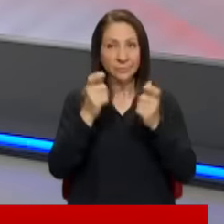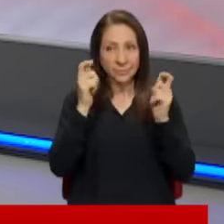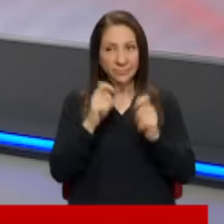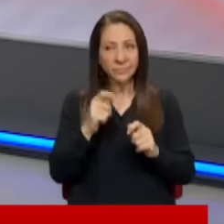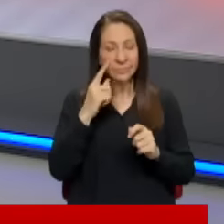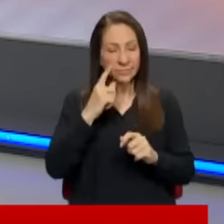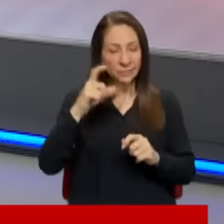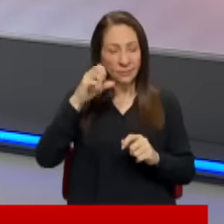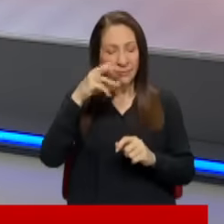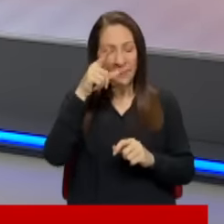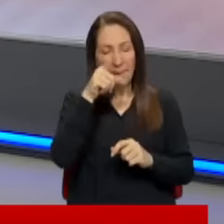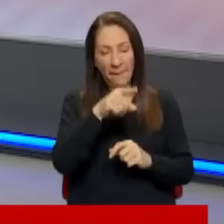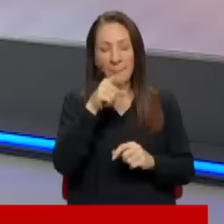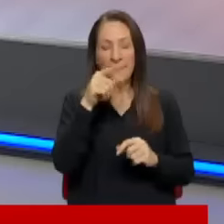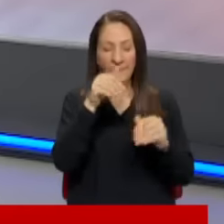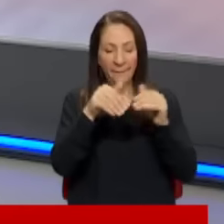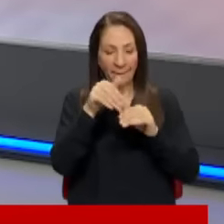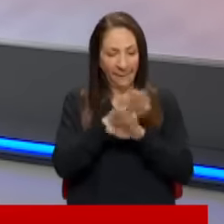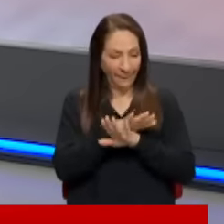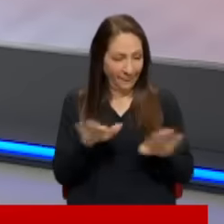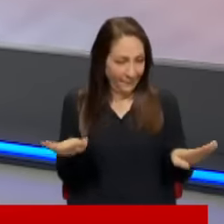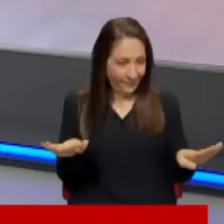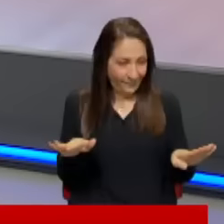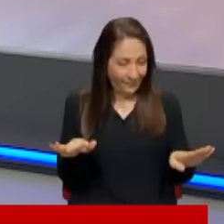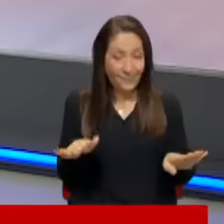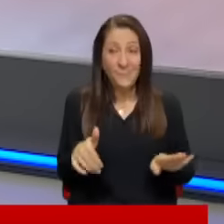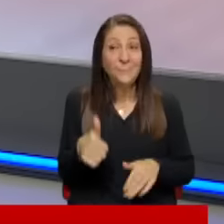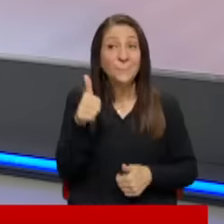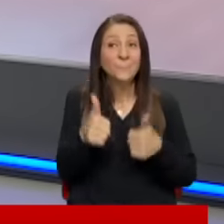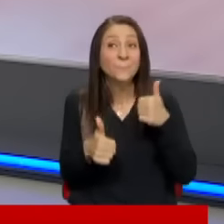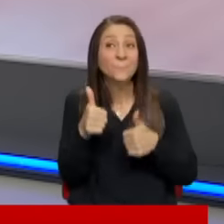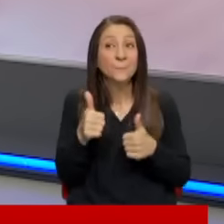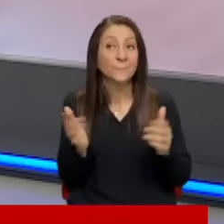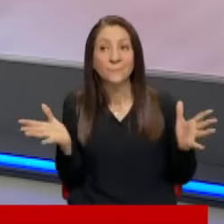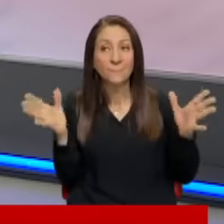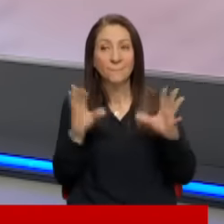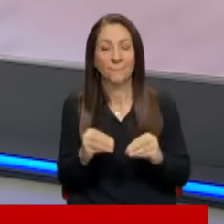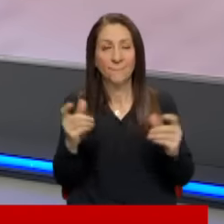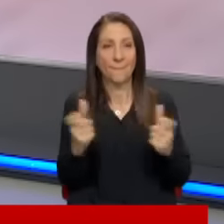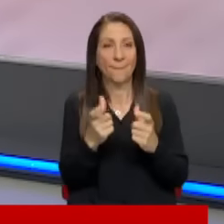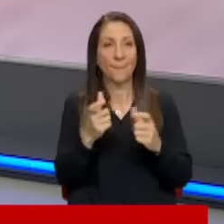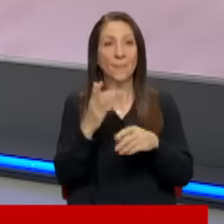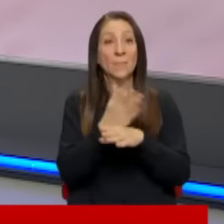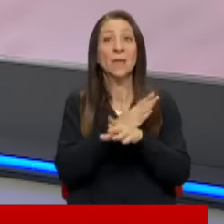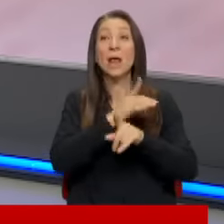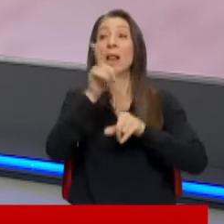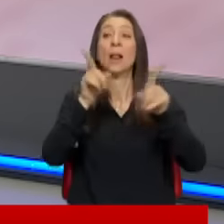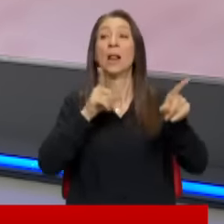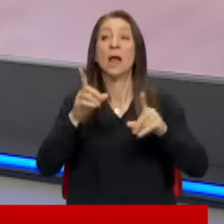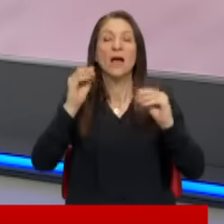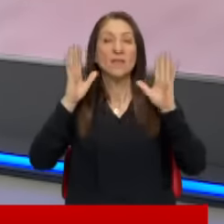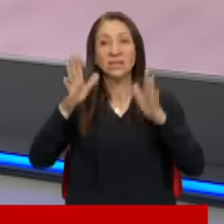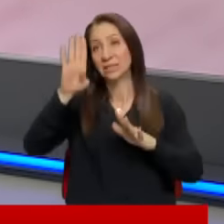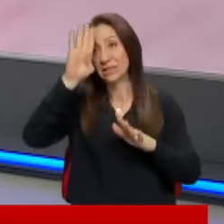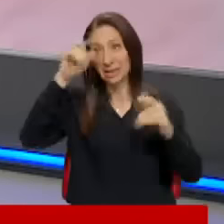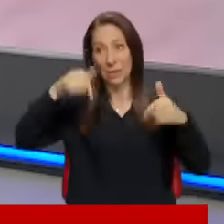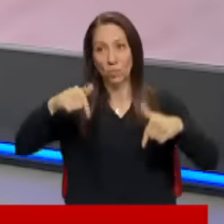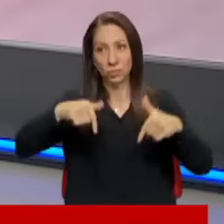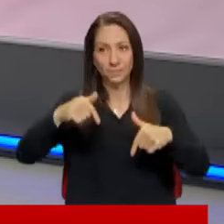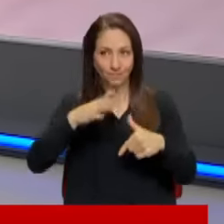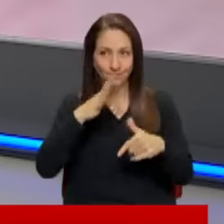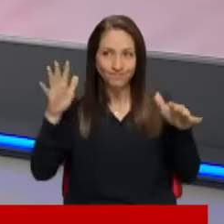yapacak Cumhurbaşkanı Erdoğan. İşte seçim tamamlandı. Bakanlar memleketin dört bir yanındaydı. En çok da İstanbul'daydı.